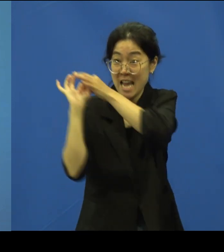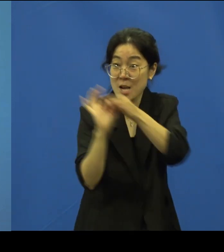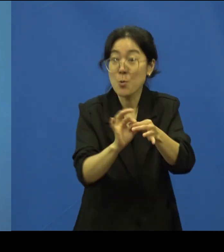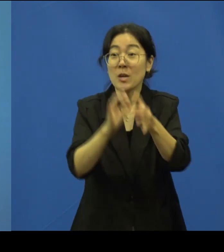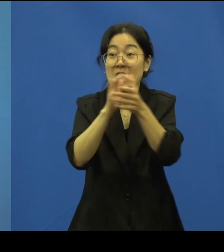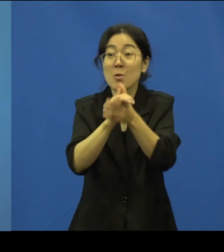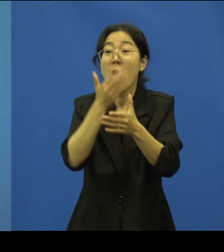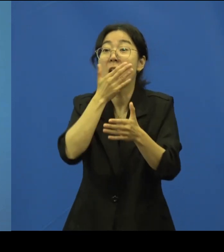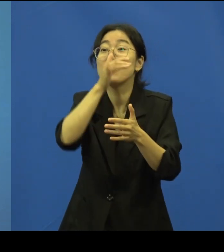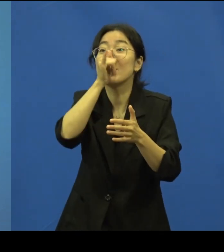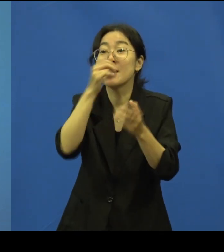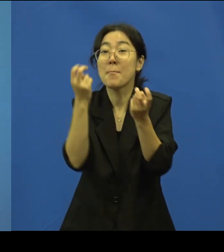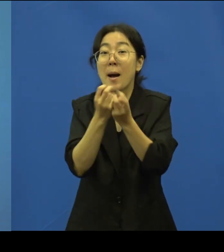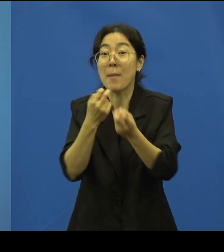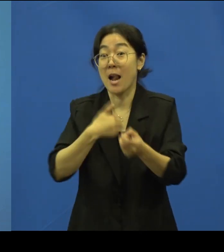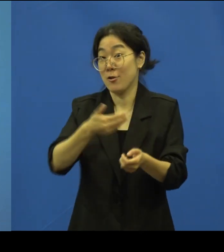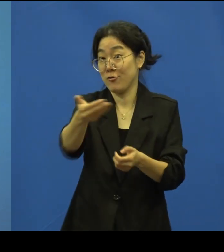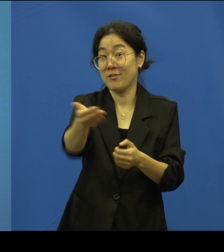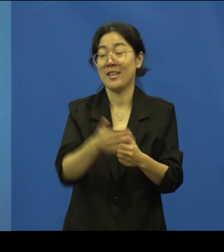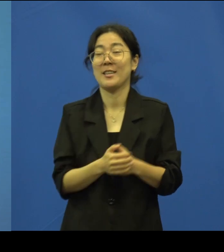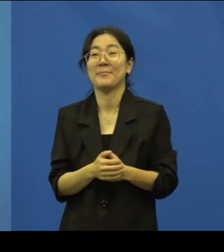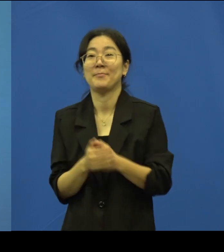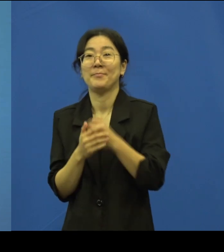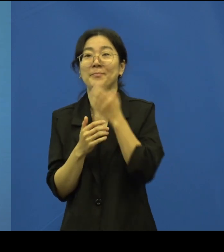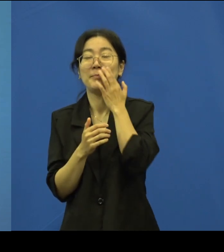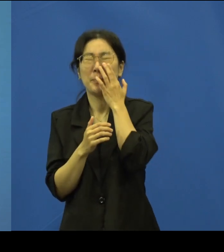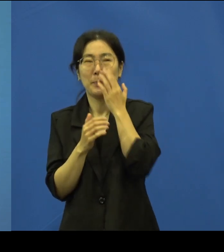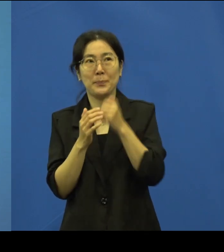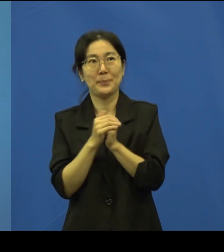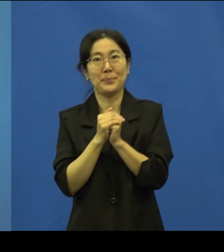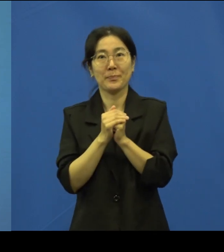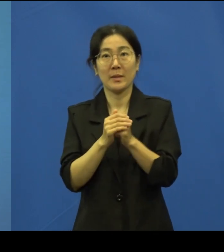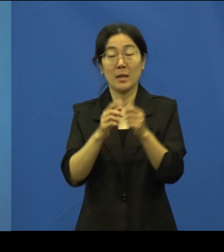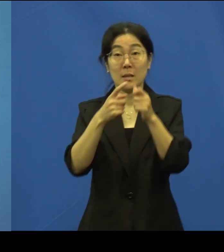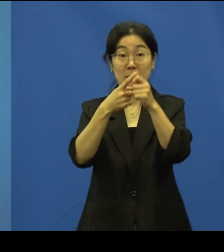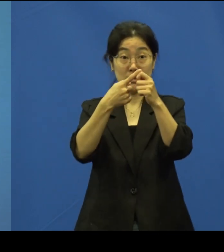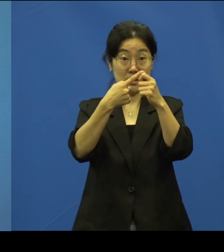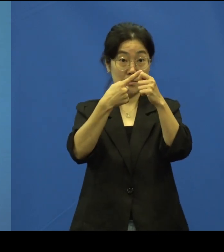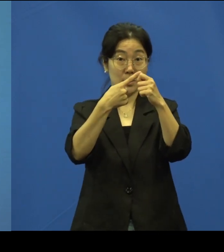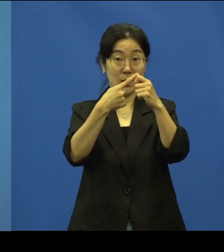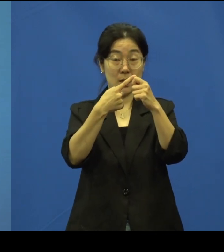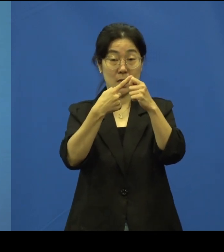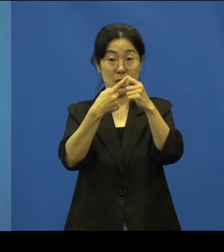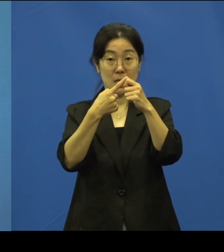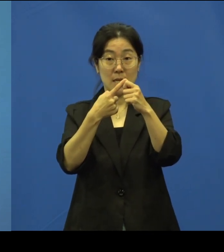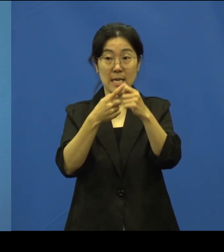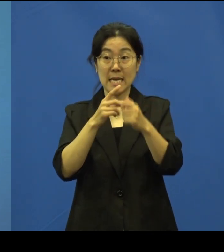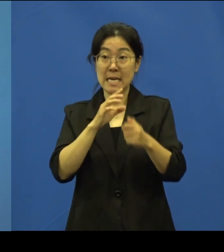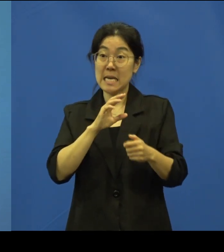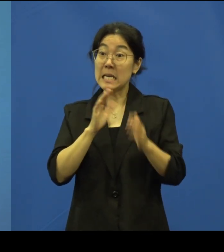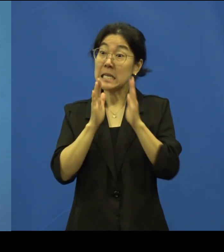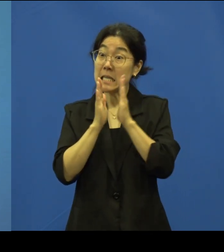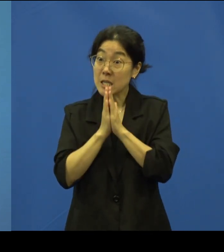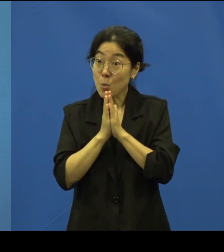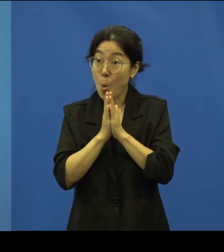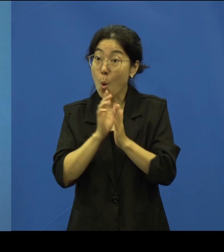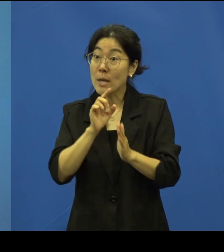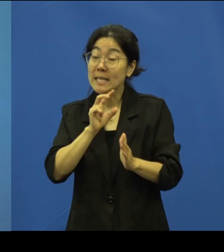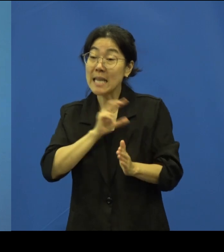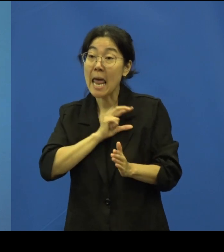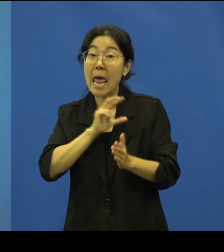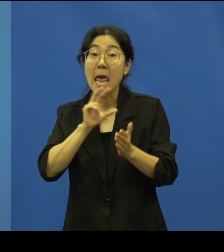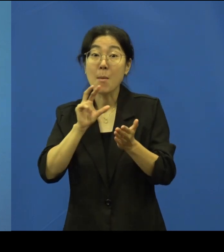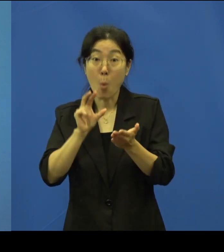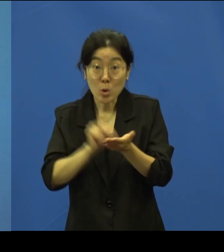실전적인 것들을 좀 나누려고 합니다. 첫째는 뭐냐면은 기도의 제목을 기도